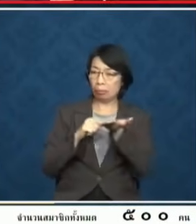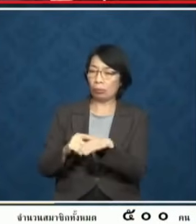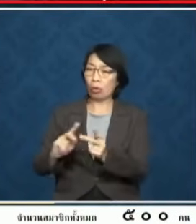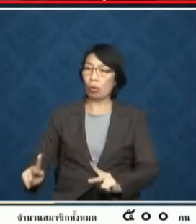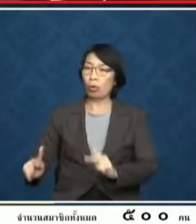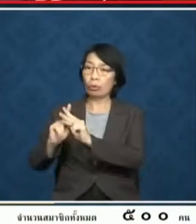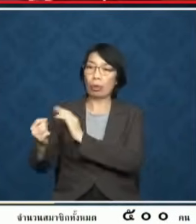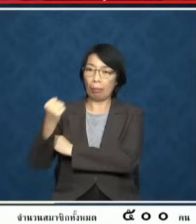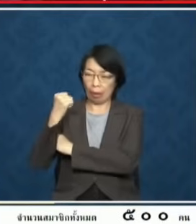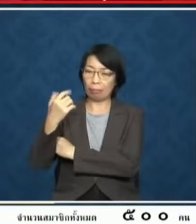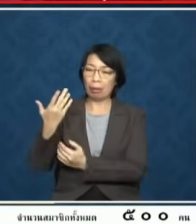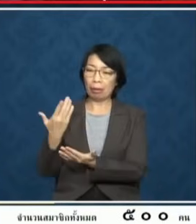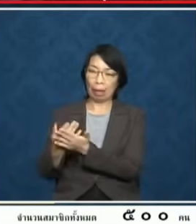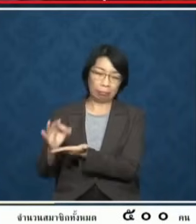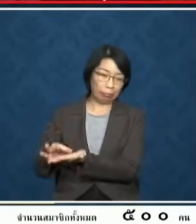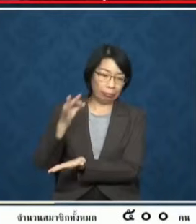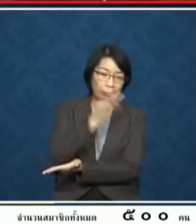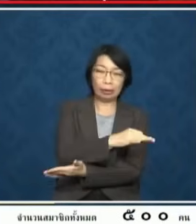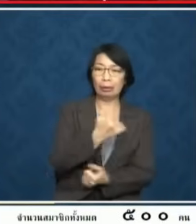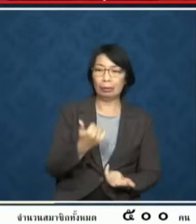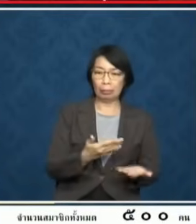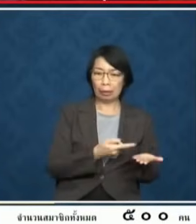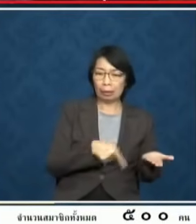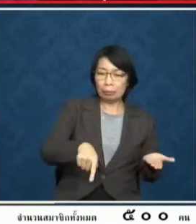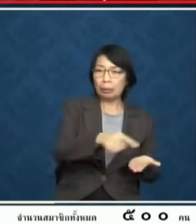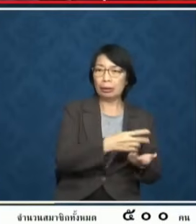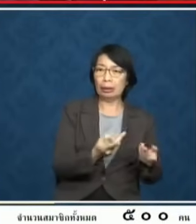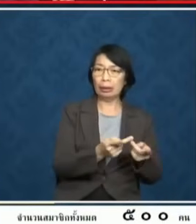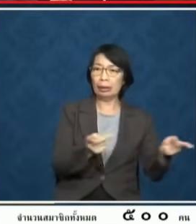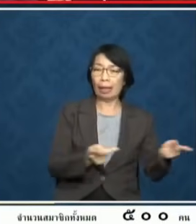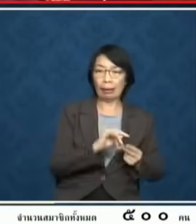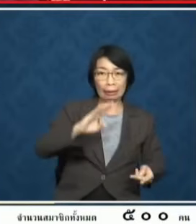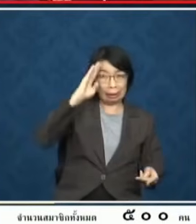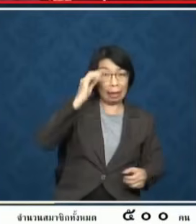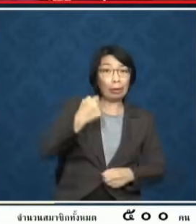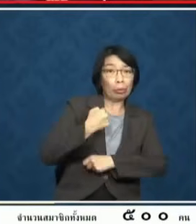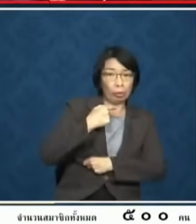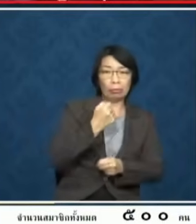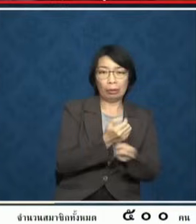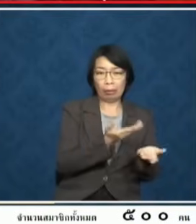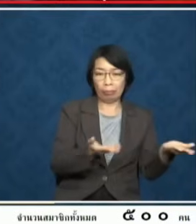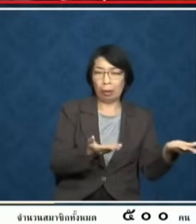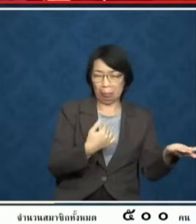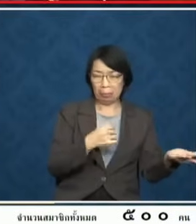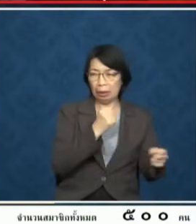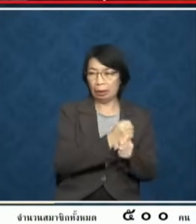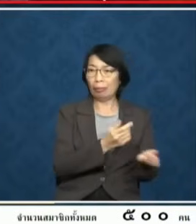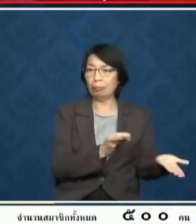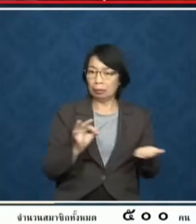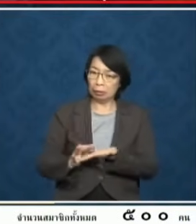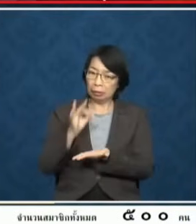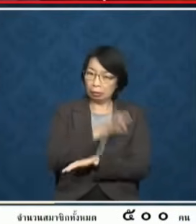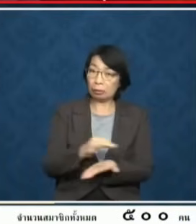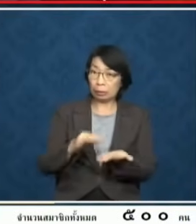ซื้อไฟฟ้าจากโซลารฟาร์มในที่ดินกองทัพบกเพิ่มอีกนะคะแล้วก็ขยายโครงการอีกกว่า 20แห่งค่ะตามโครงการ